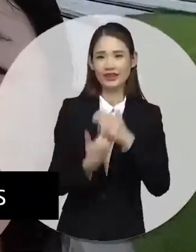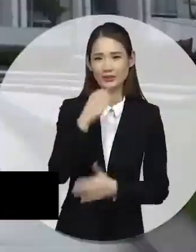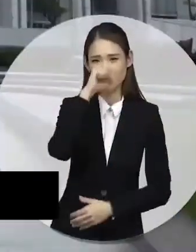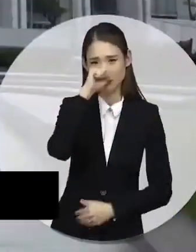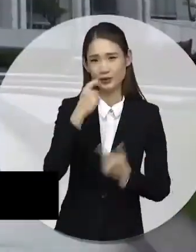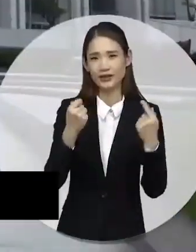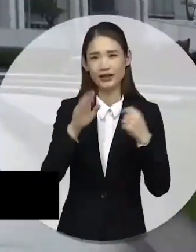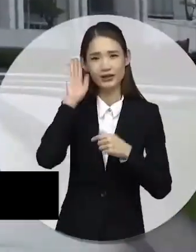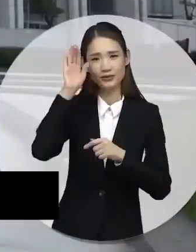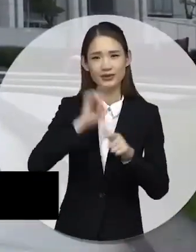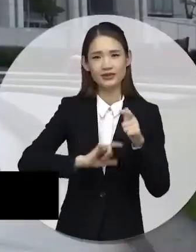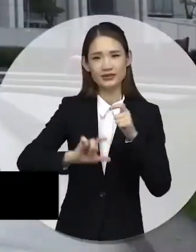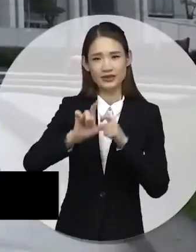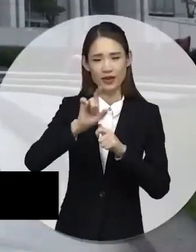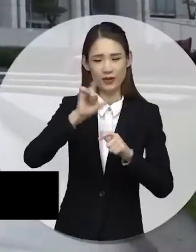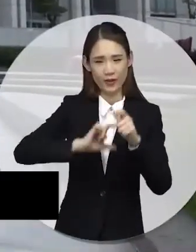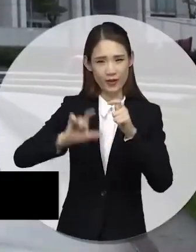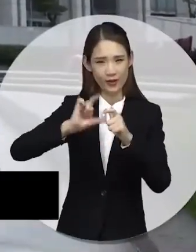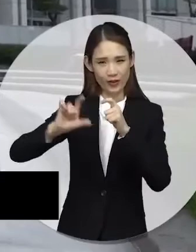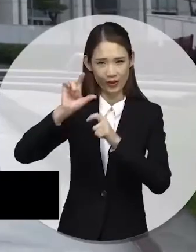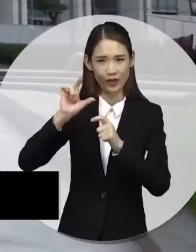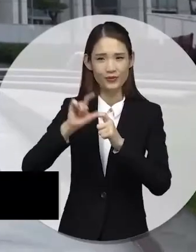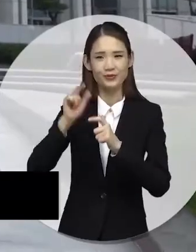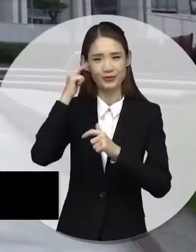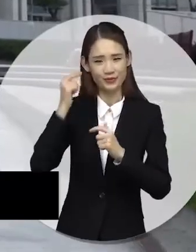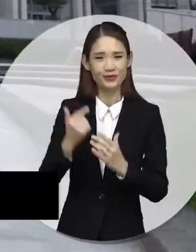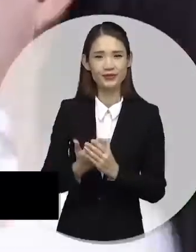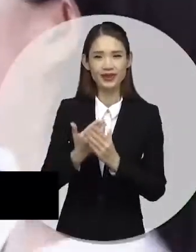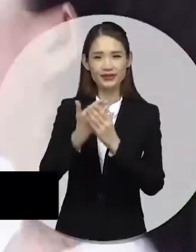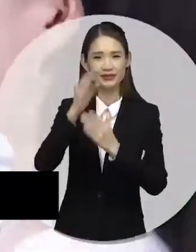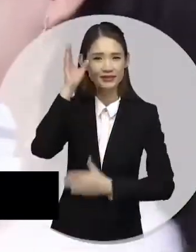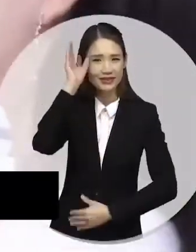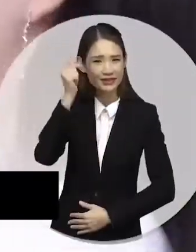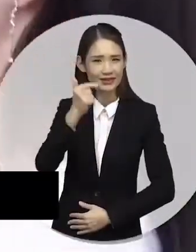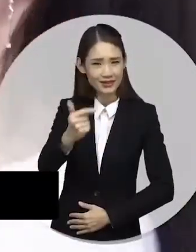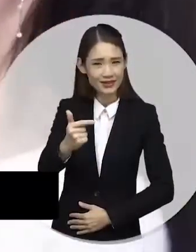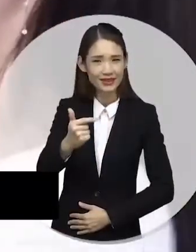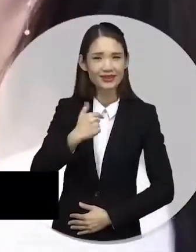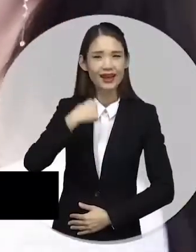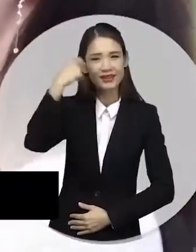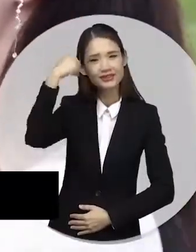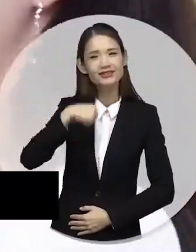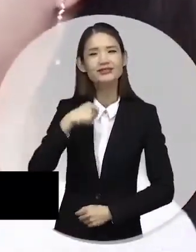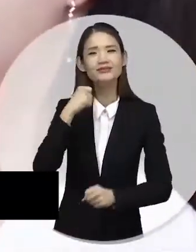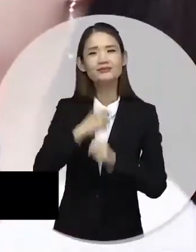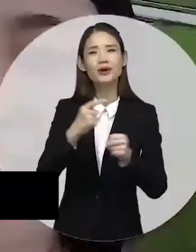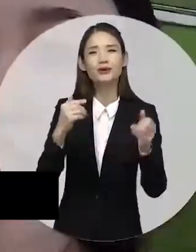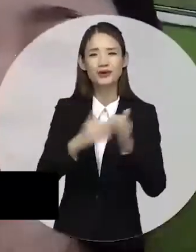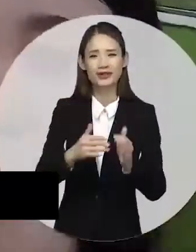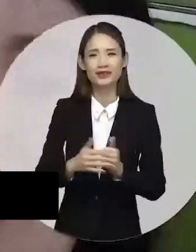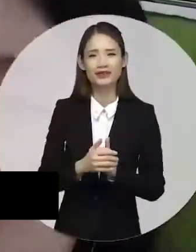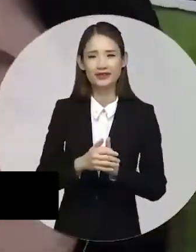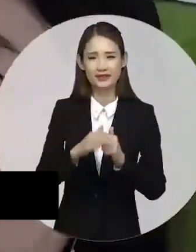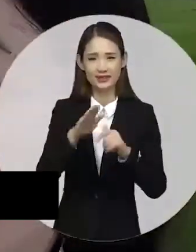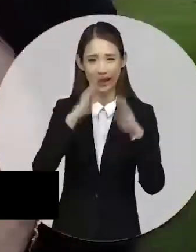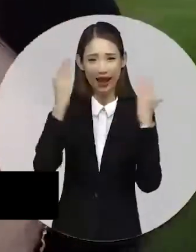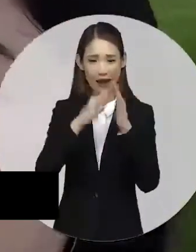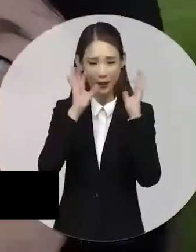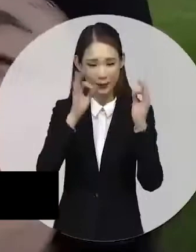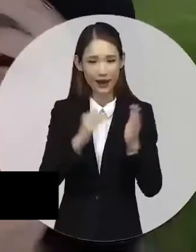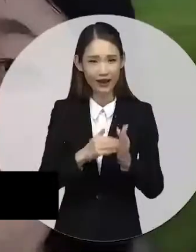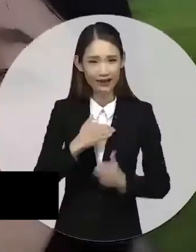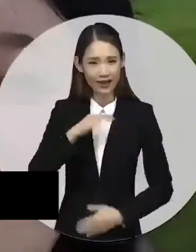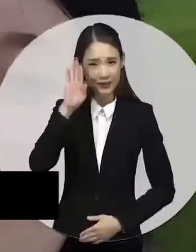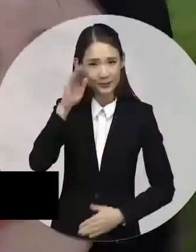같아. 앞으로도 계속 이런 것들이 생기고 또 더 발전할 것이 기대돼. 난 느꼈어 이미. 다 오빠의- 봤어. 내가